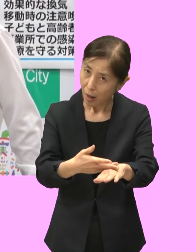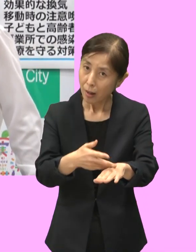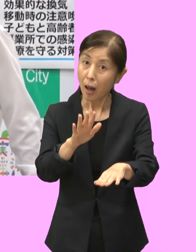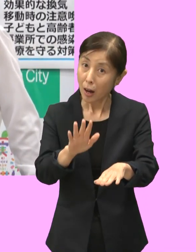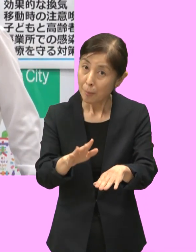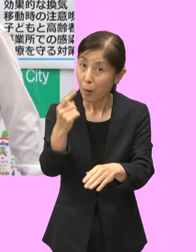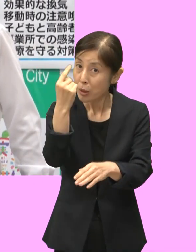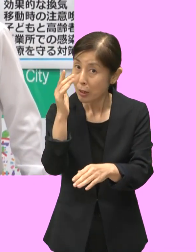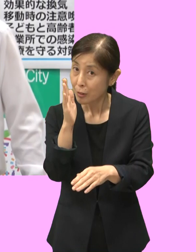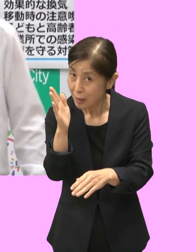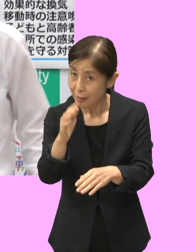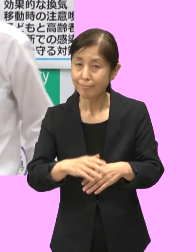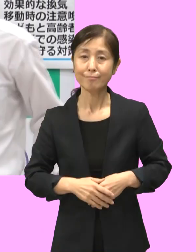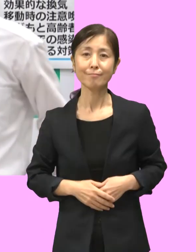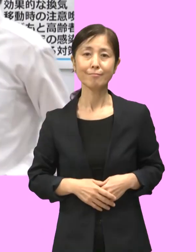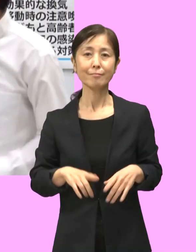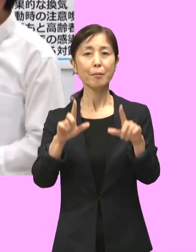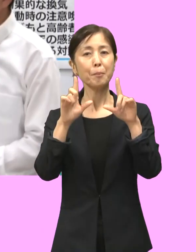教えてください。